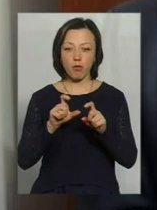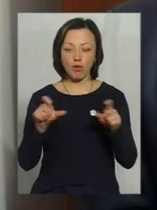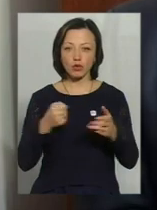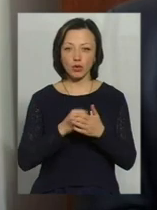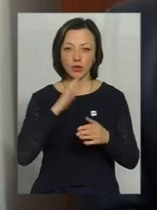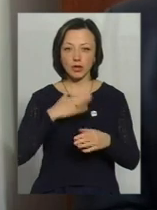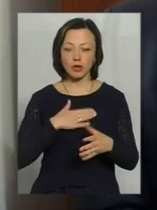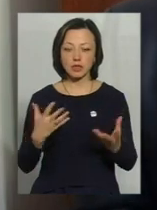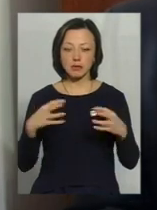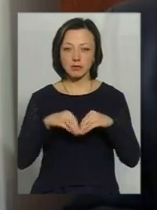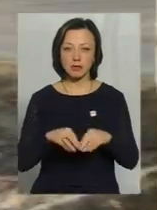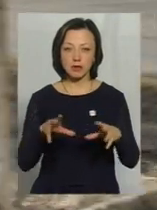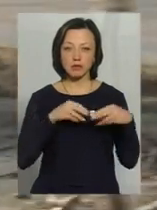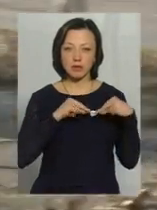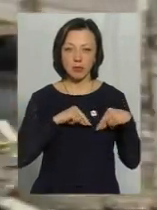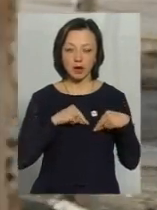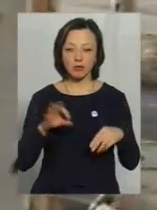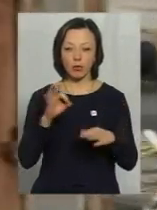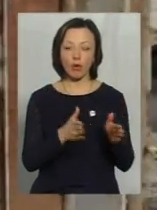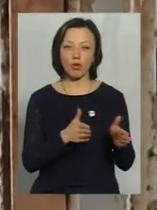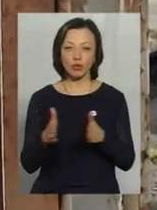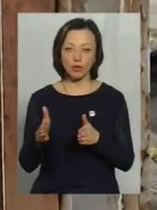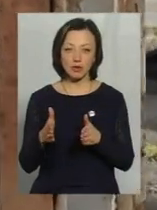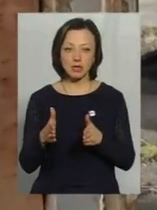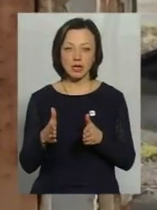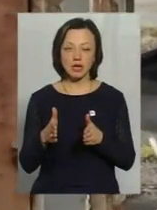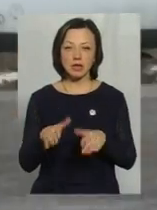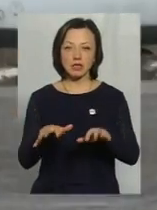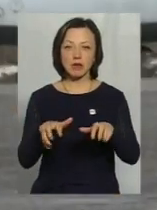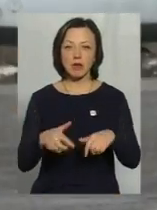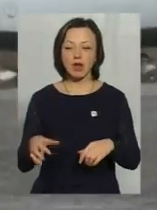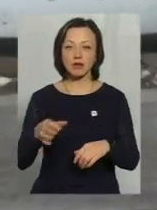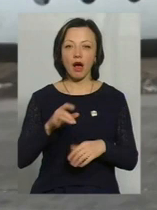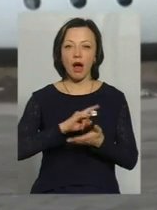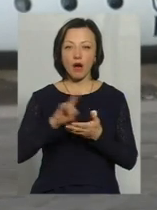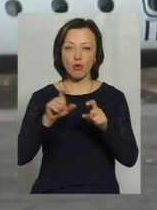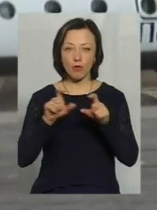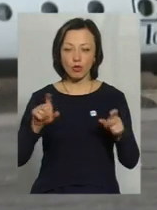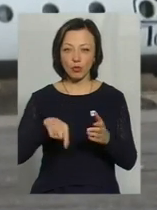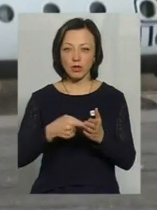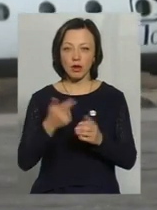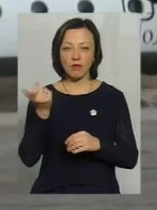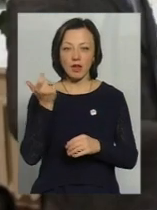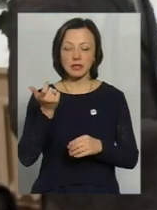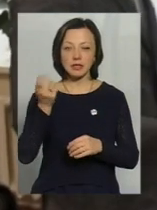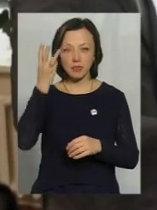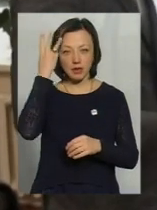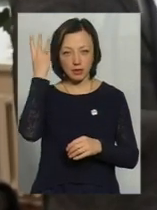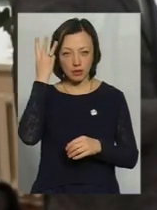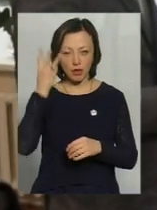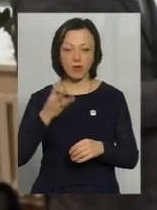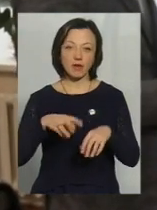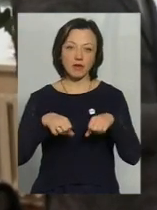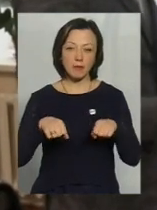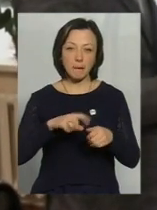нашої спільної співпраці. Про готовність забрати аеропорт з обласної комунальної власності у комунальну власність міста Хмельницького